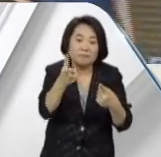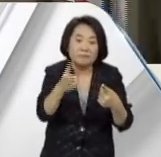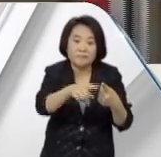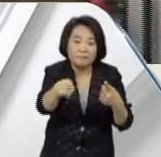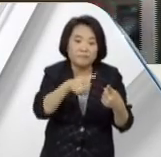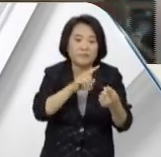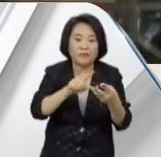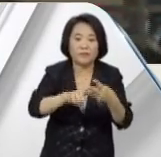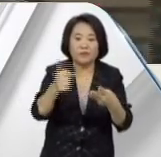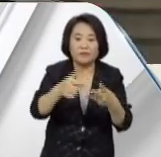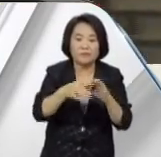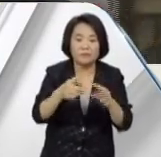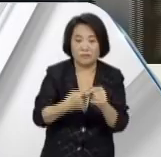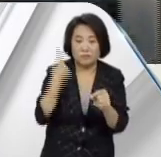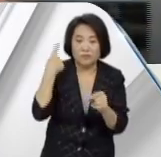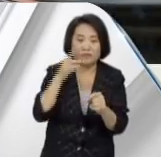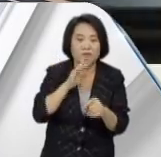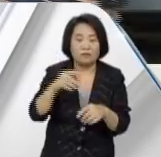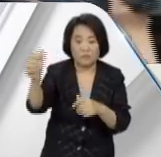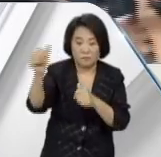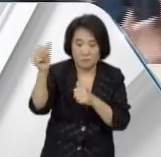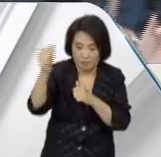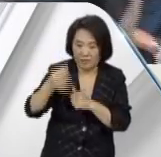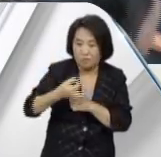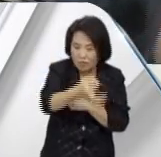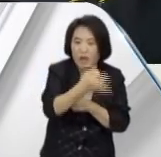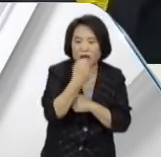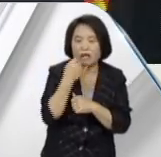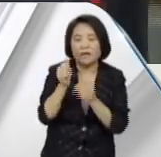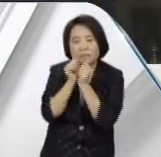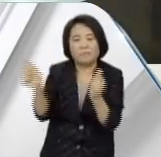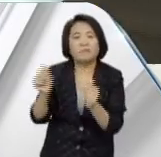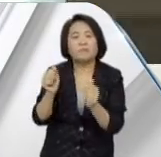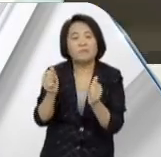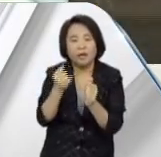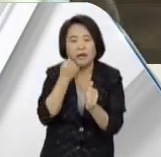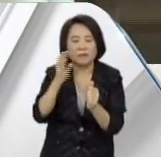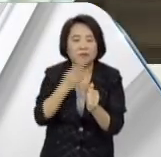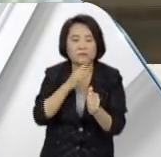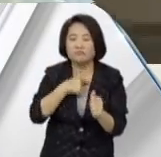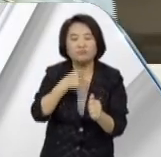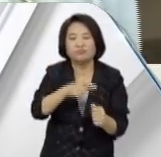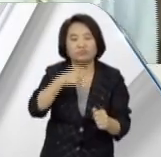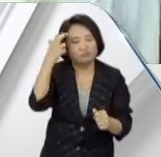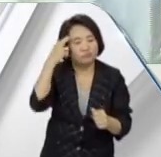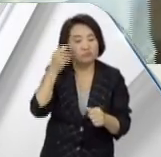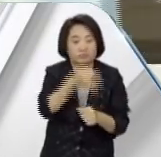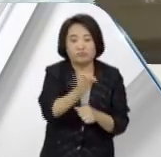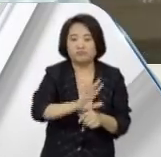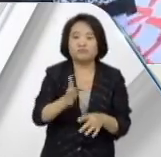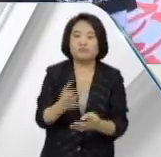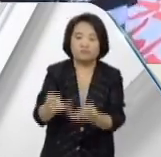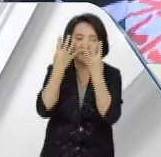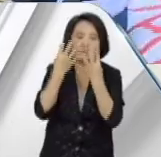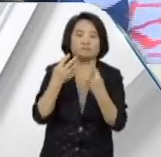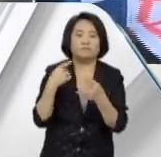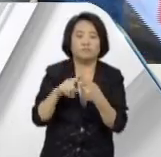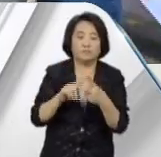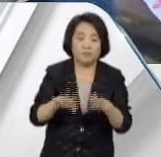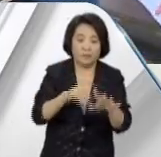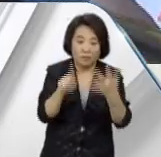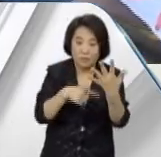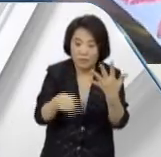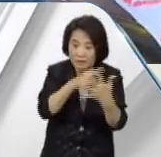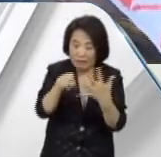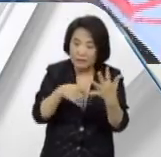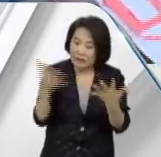亿民众王宗明，公然就用不缴罚金去操弄的方式同司法判决来表达不满。也五个被告讲，也还望接听签